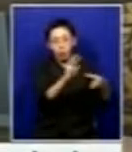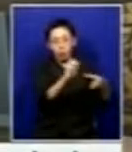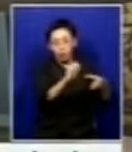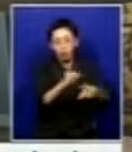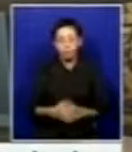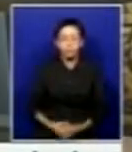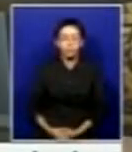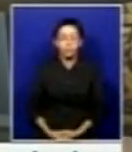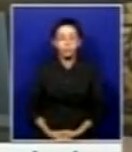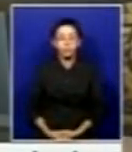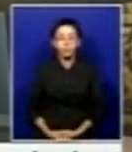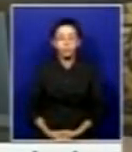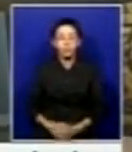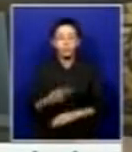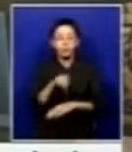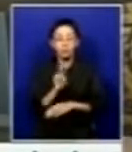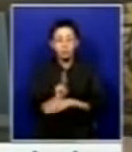ครับท่านประธานครับ